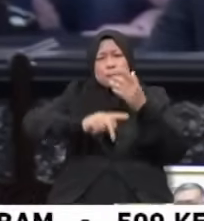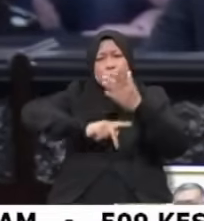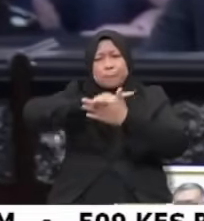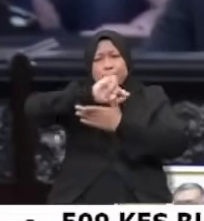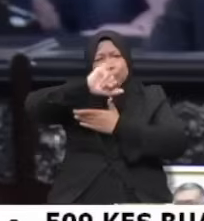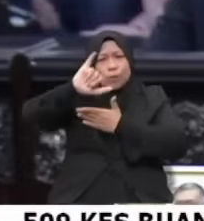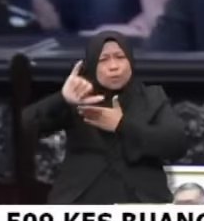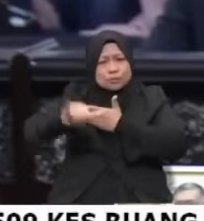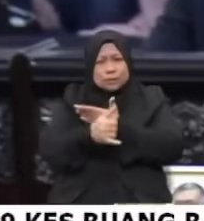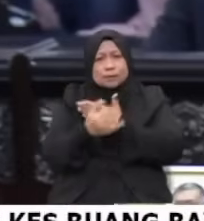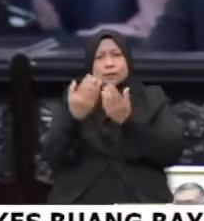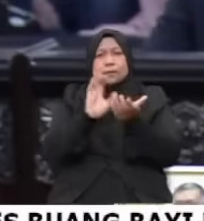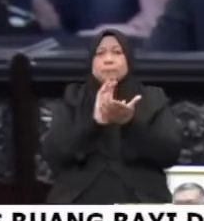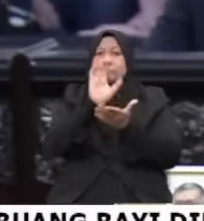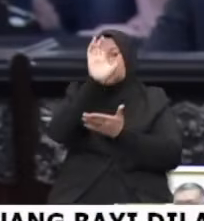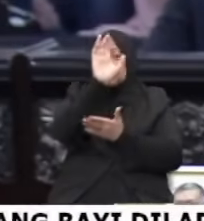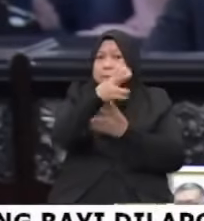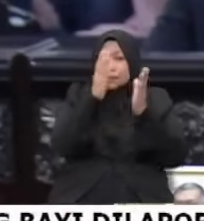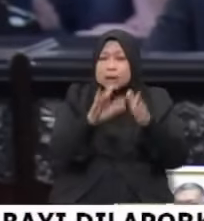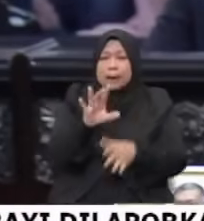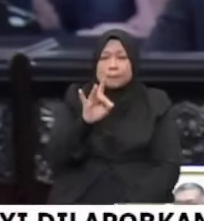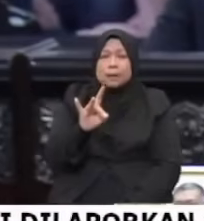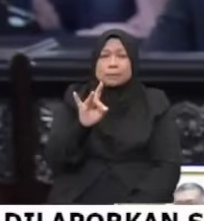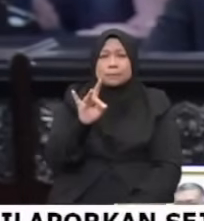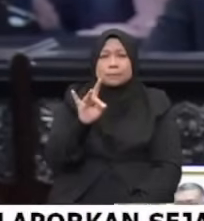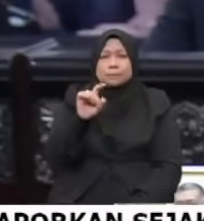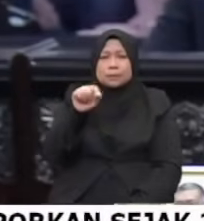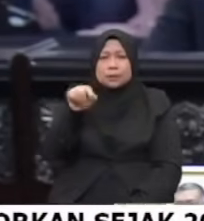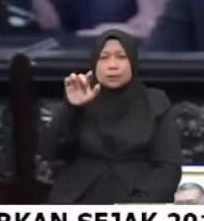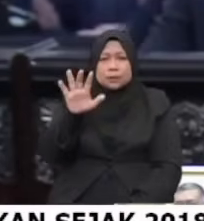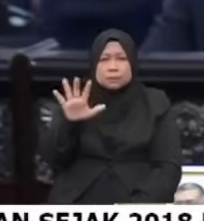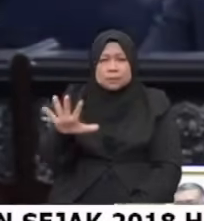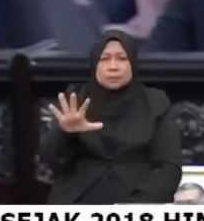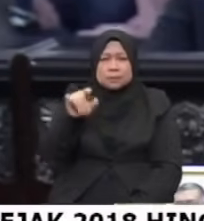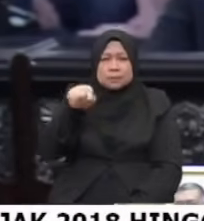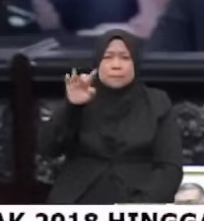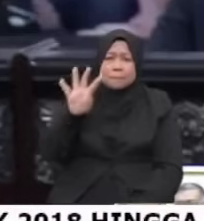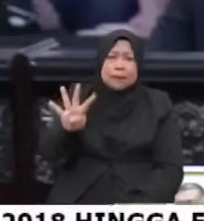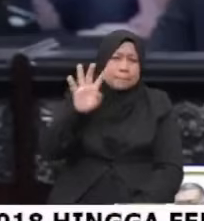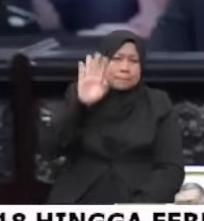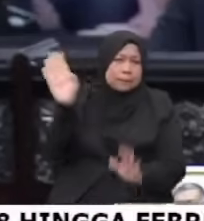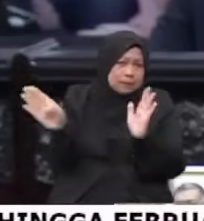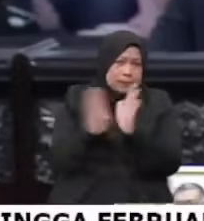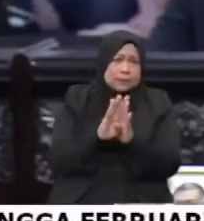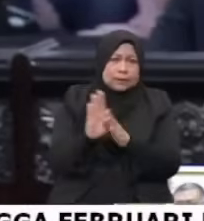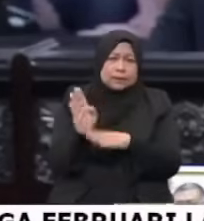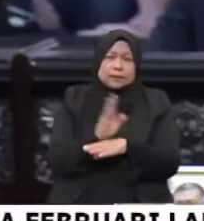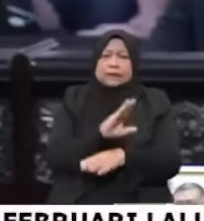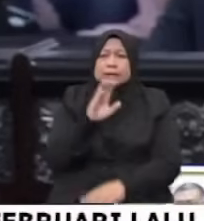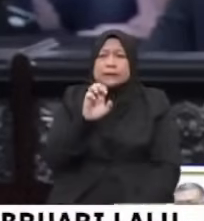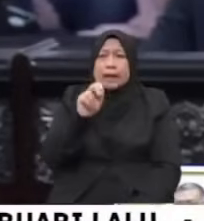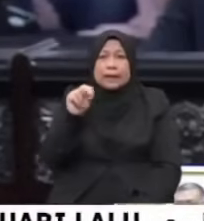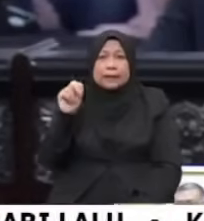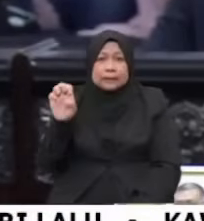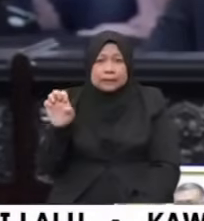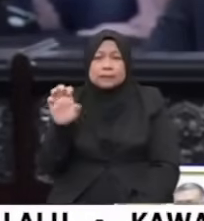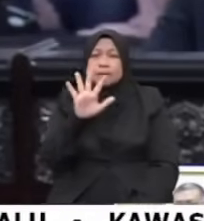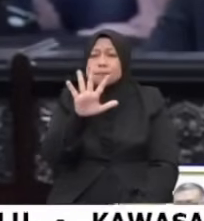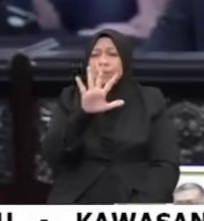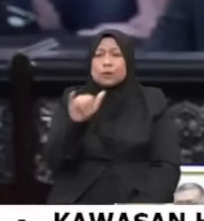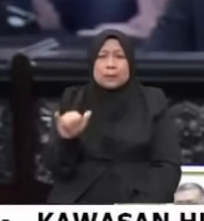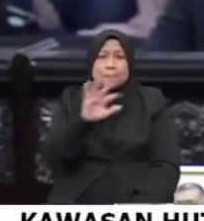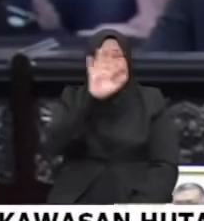dengan jumlahelaburan r5.4 bilion dalam industri e iaitu